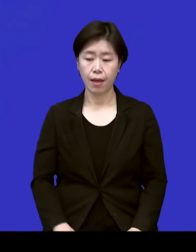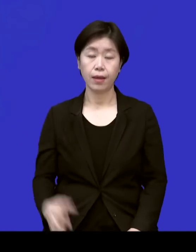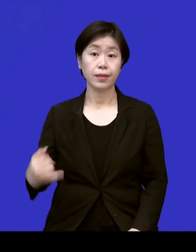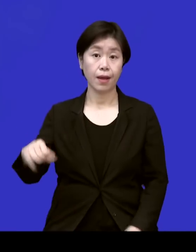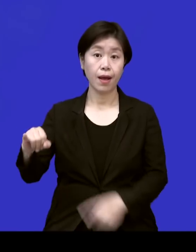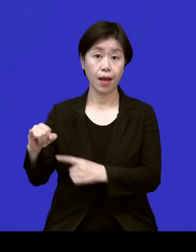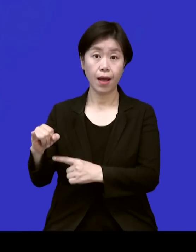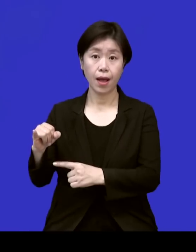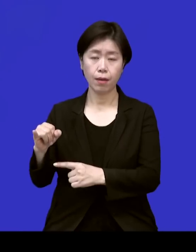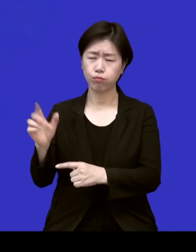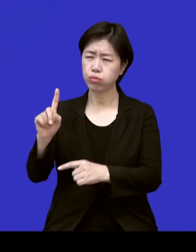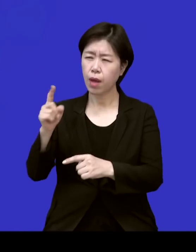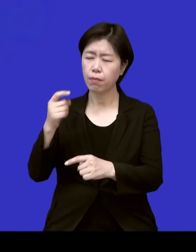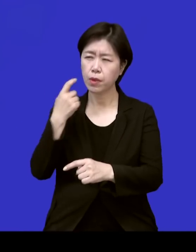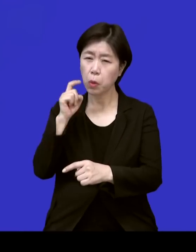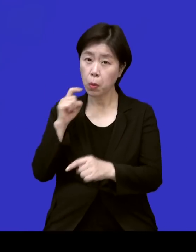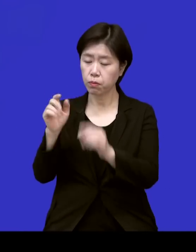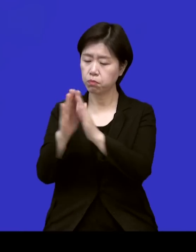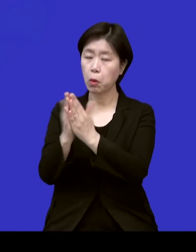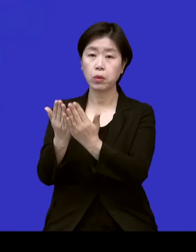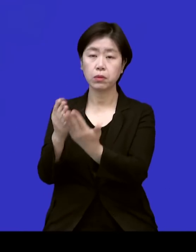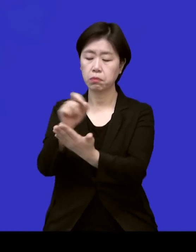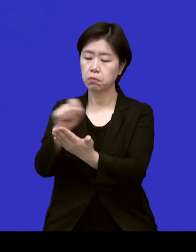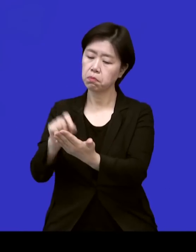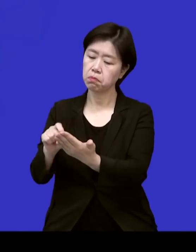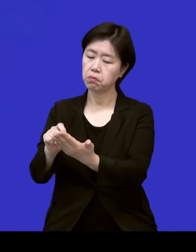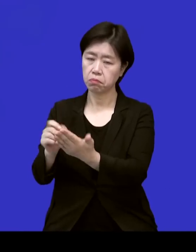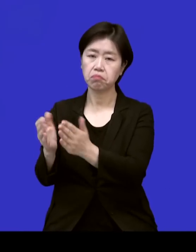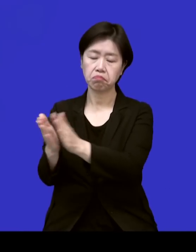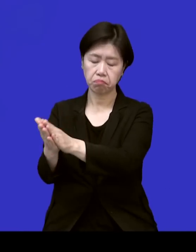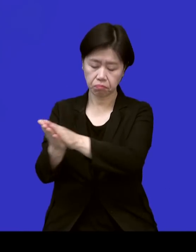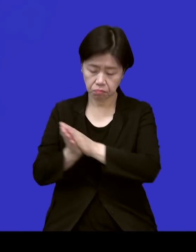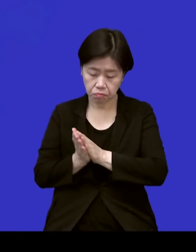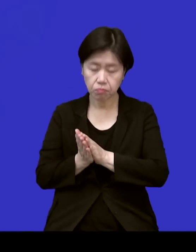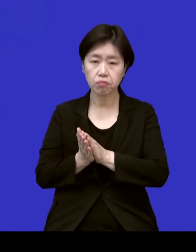봤으면 좋겠다. 네네. 근데 거기 이제 이제 노트를 보는데